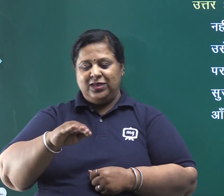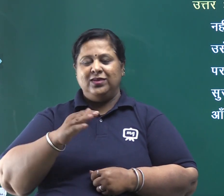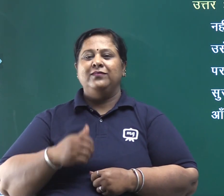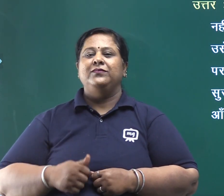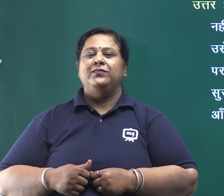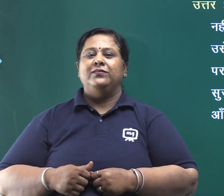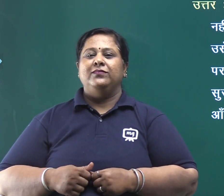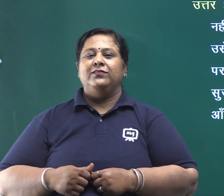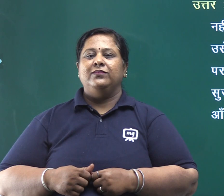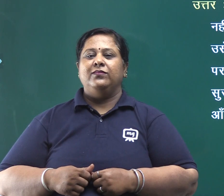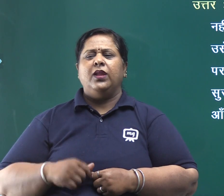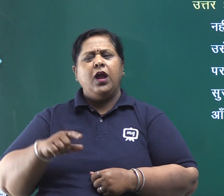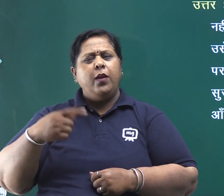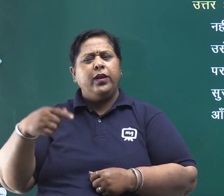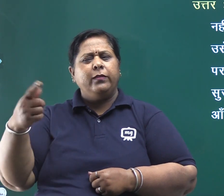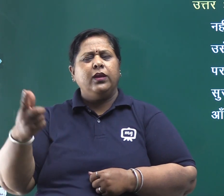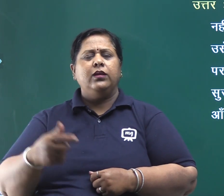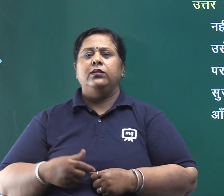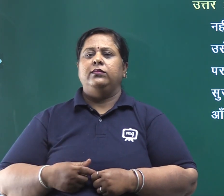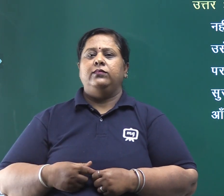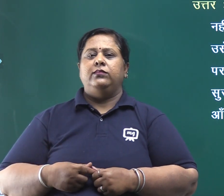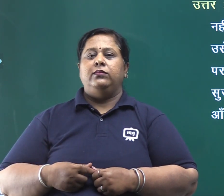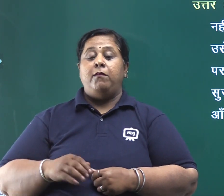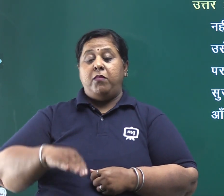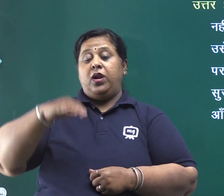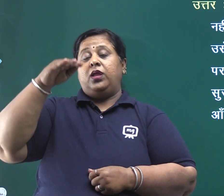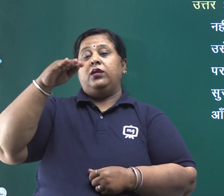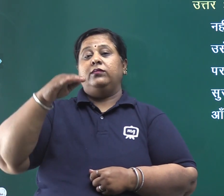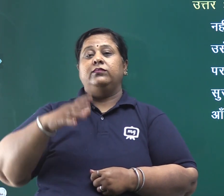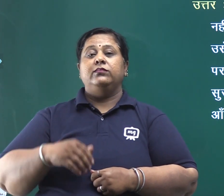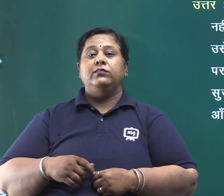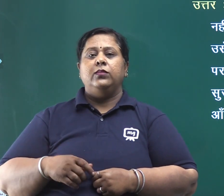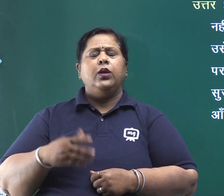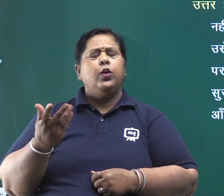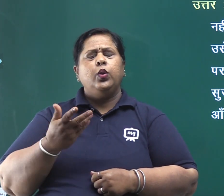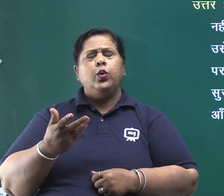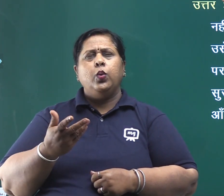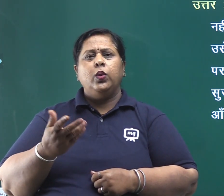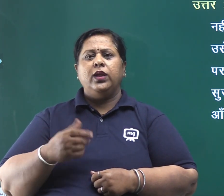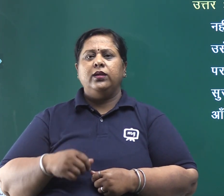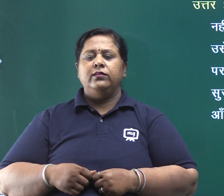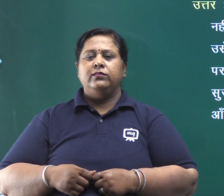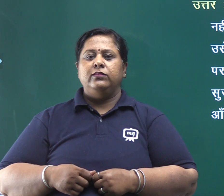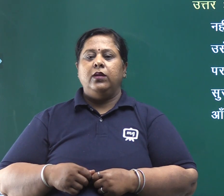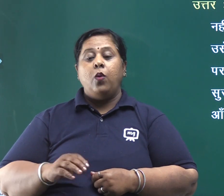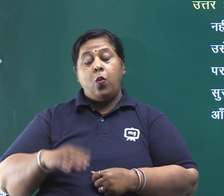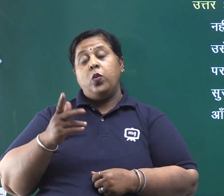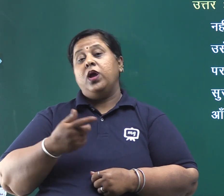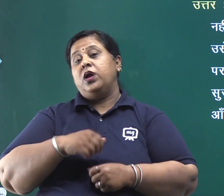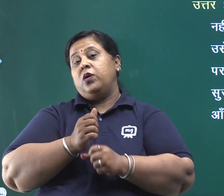बच्ची कभी भी बड़ी क्यों नहीं